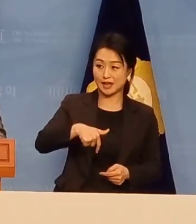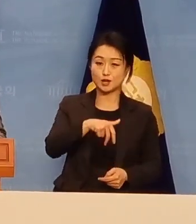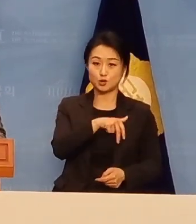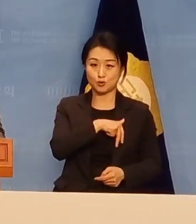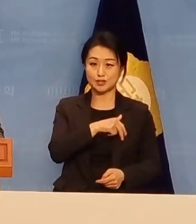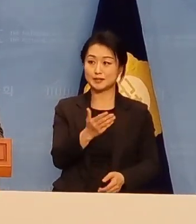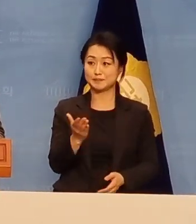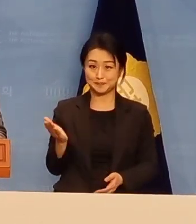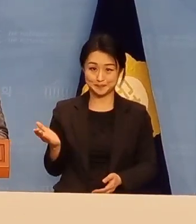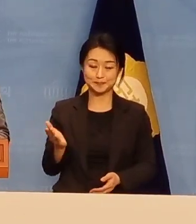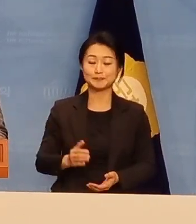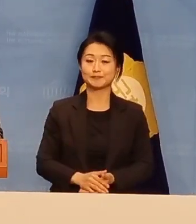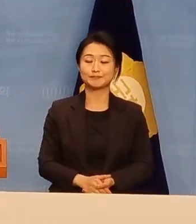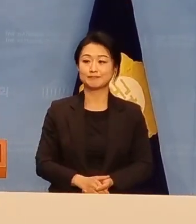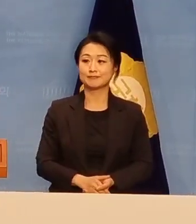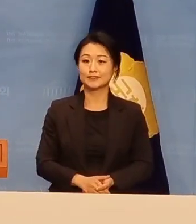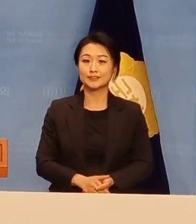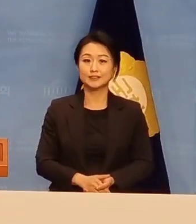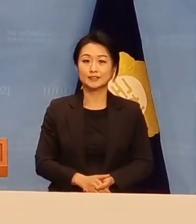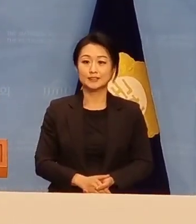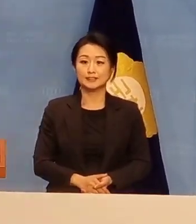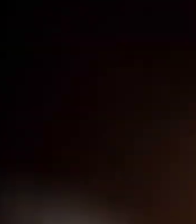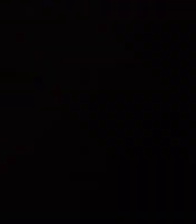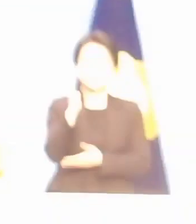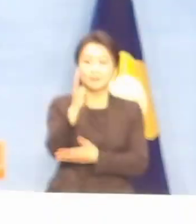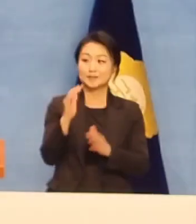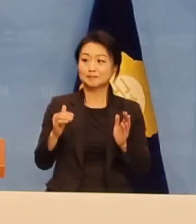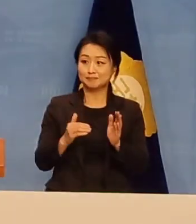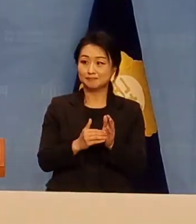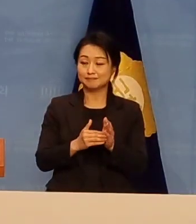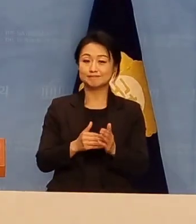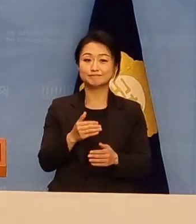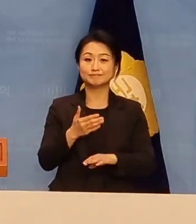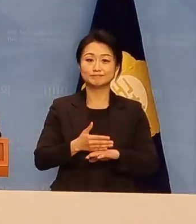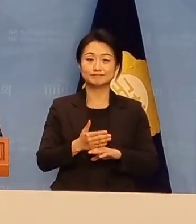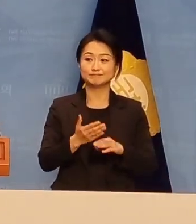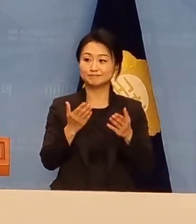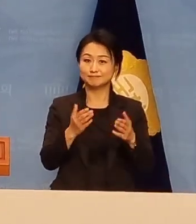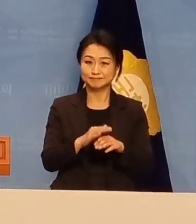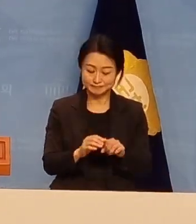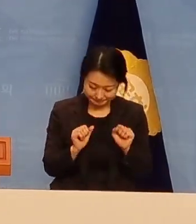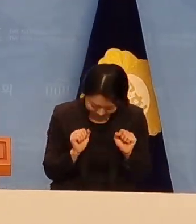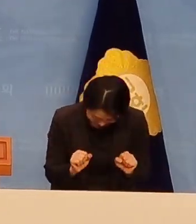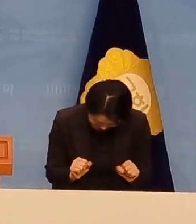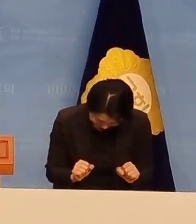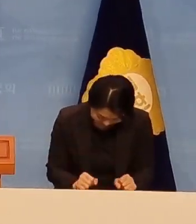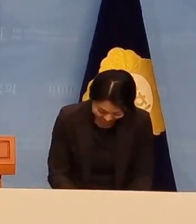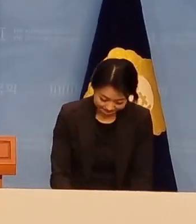참석하셨습니다. 네, 그럼 이것으로 기자회견 마치도록 하겠습니다. 감사합니다.